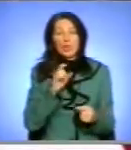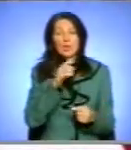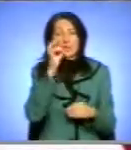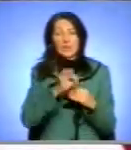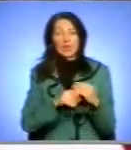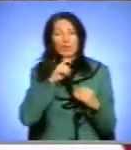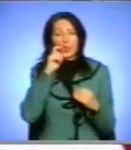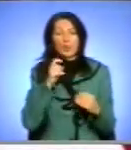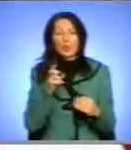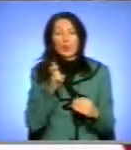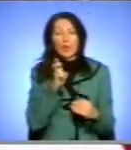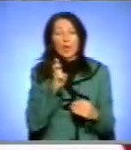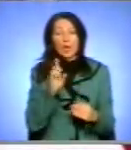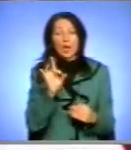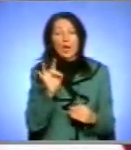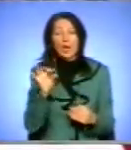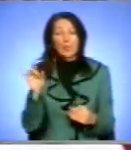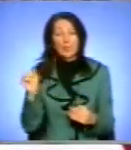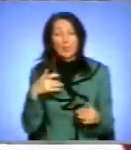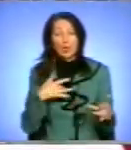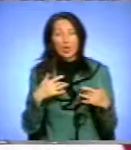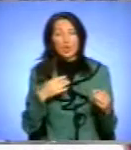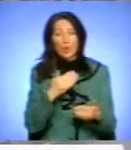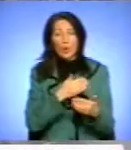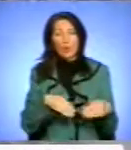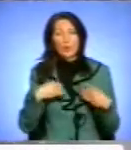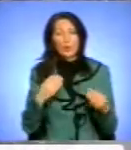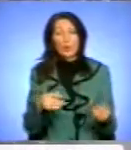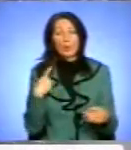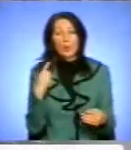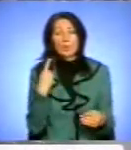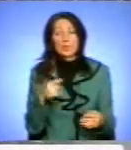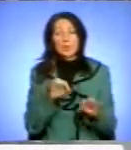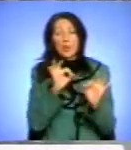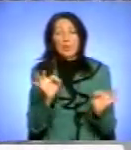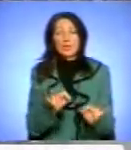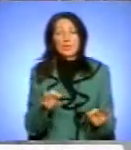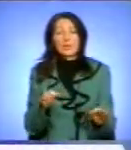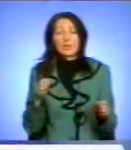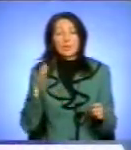програму присутнім подарують майстри мистецтв та творчості колективи Зборівського району.